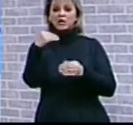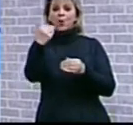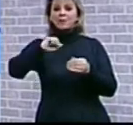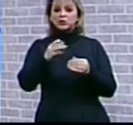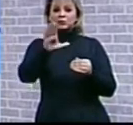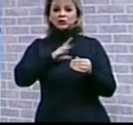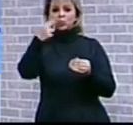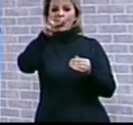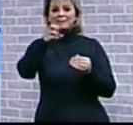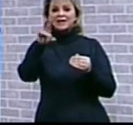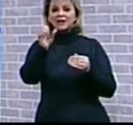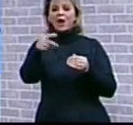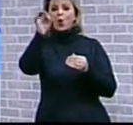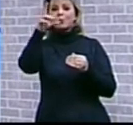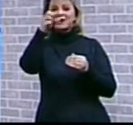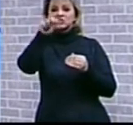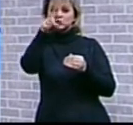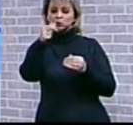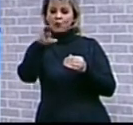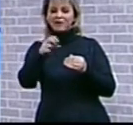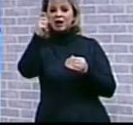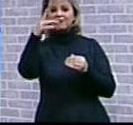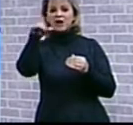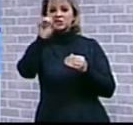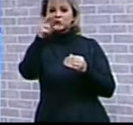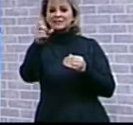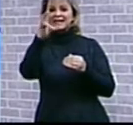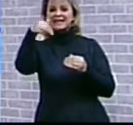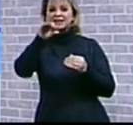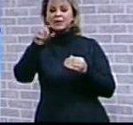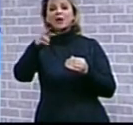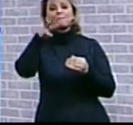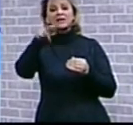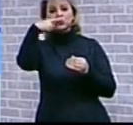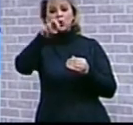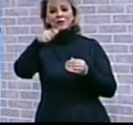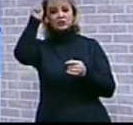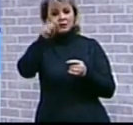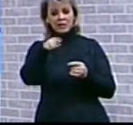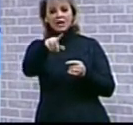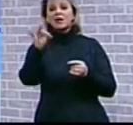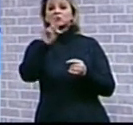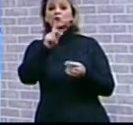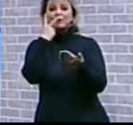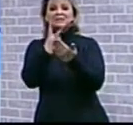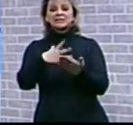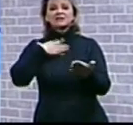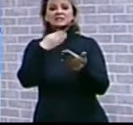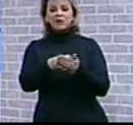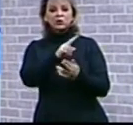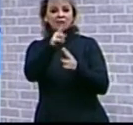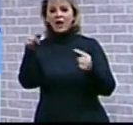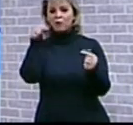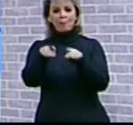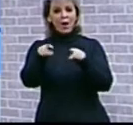сцене были Доминго и Образцова, Хворостовский и Нетребко. Марина Домашенко приехала в Ростов, чтобы представить свою, ни на кого